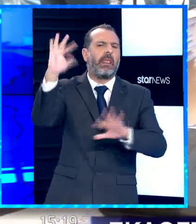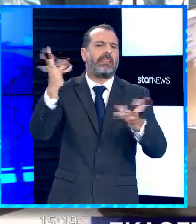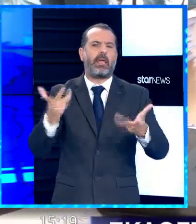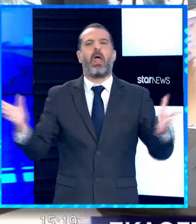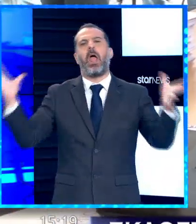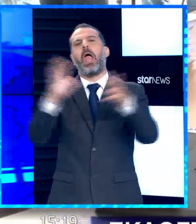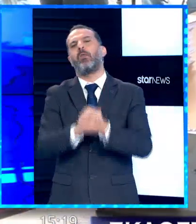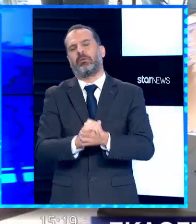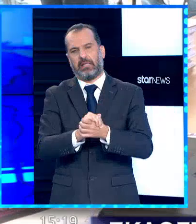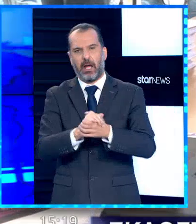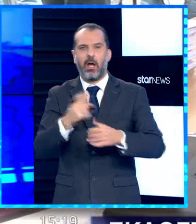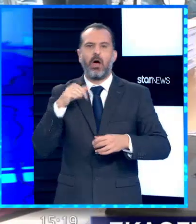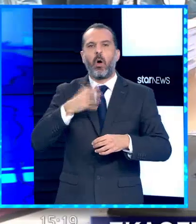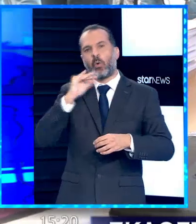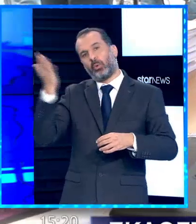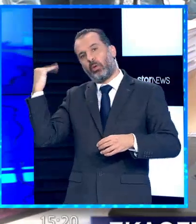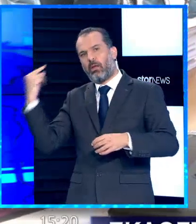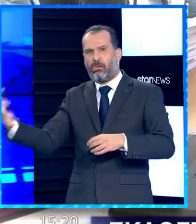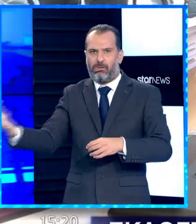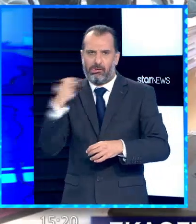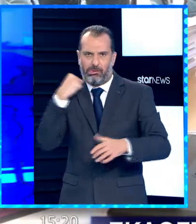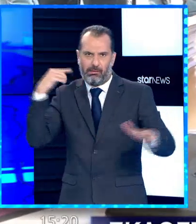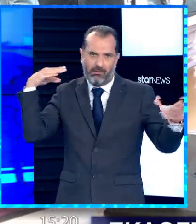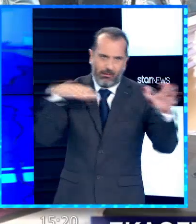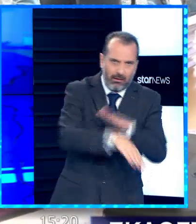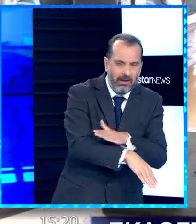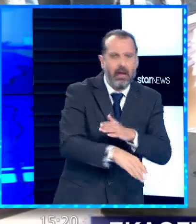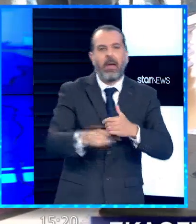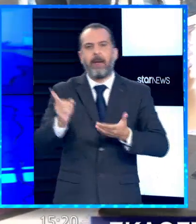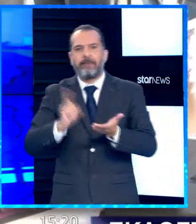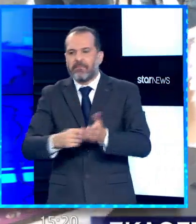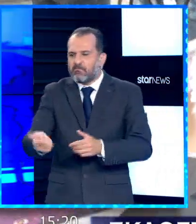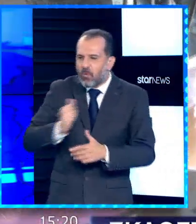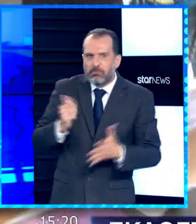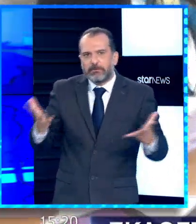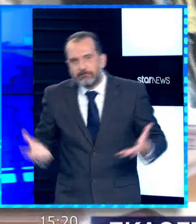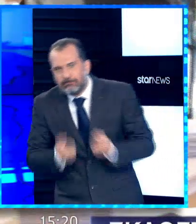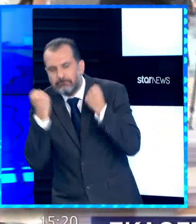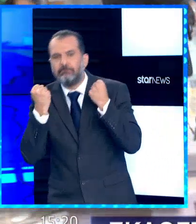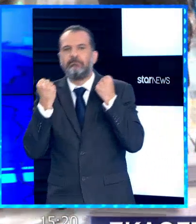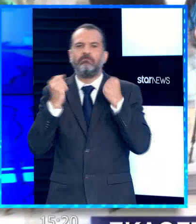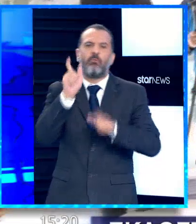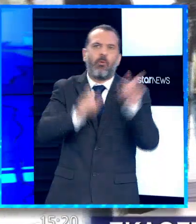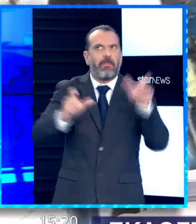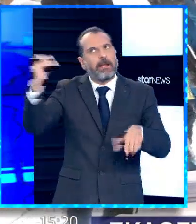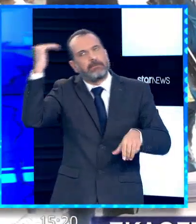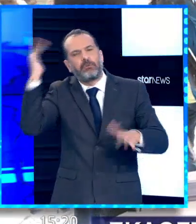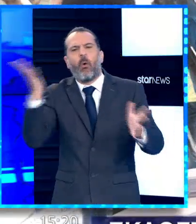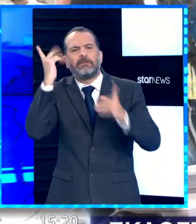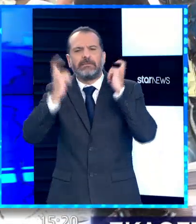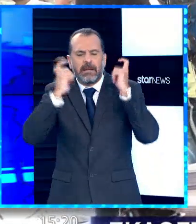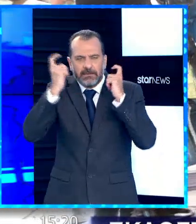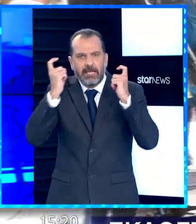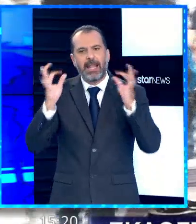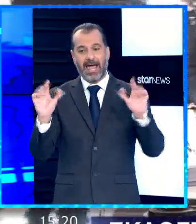το σοκ της συντριπτικής ήττας του ΣΥΡΙΖΑ, είτε από το αίσθημα της αυτοσυντήρησης, οποιοδήποτε και αν ήταν το κίνητρο του καθενός, η